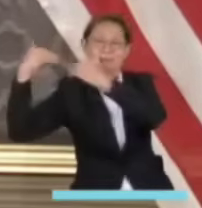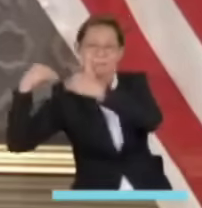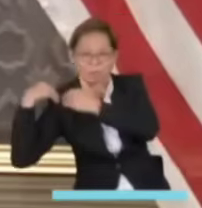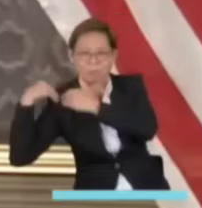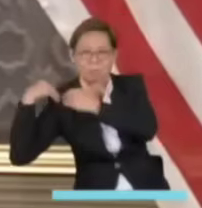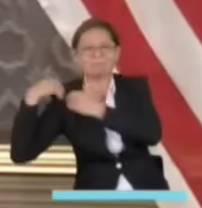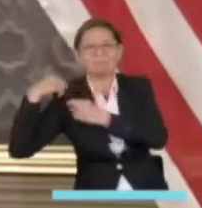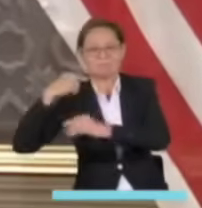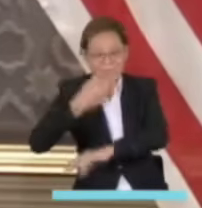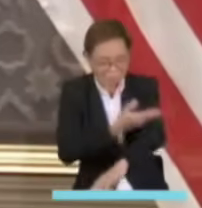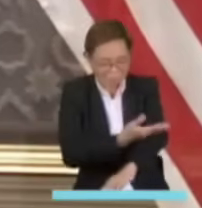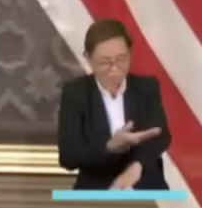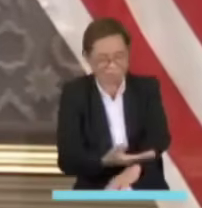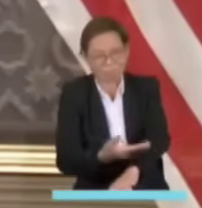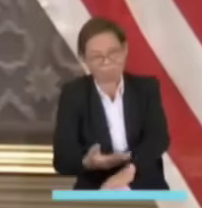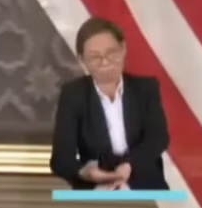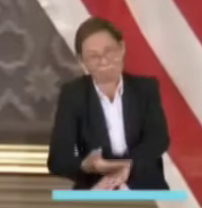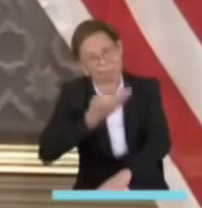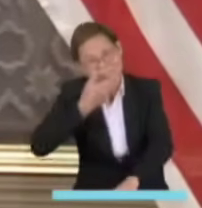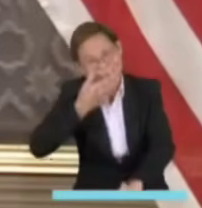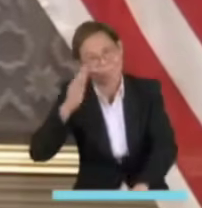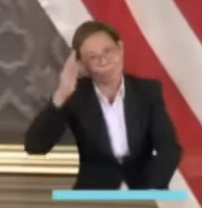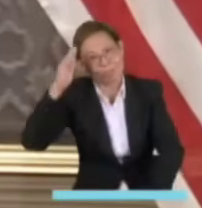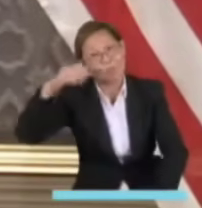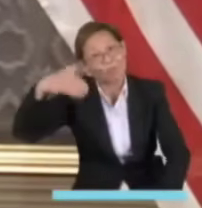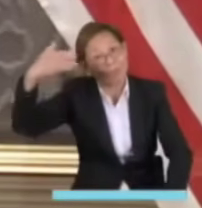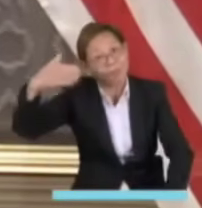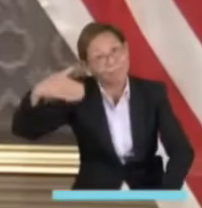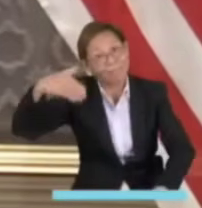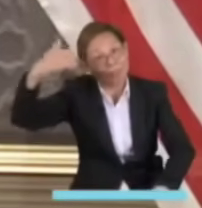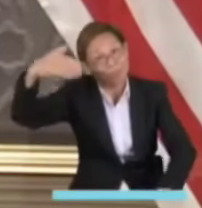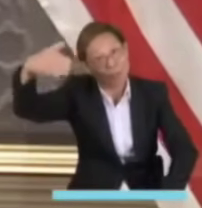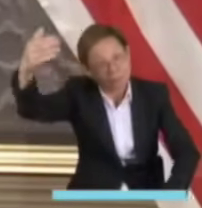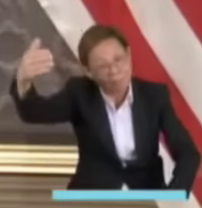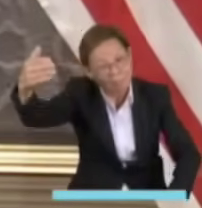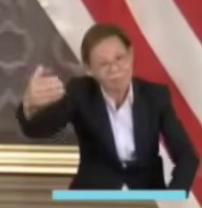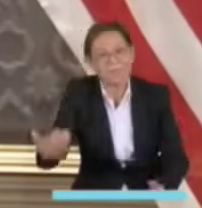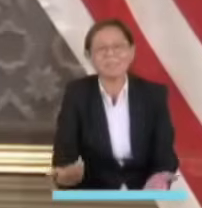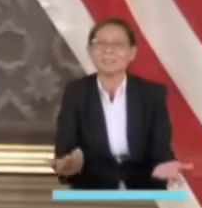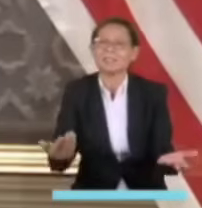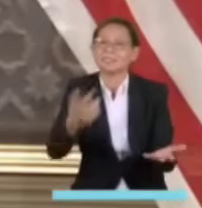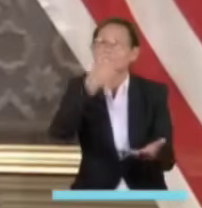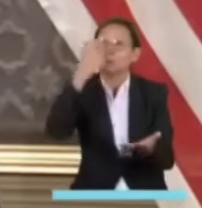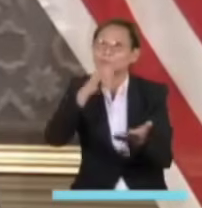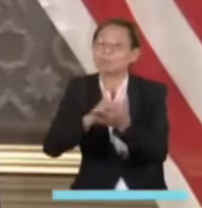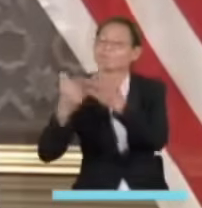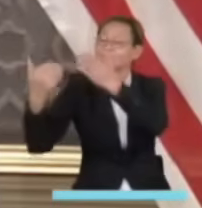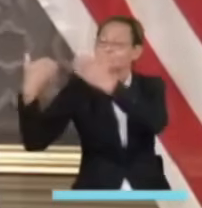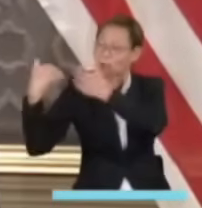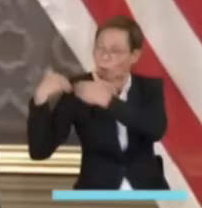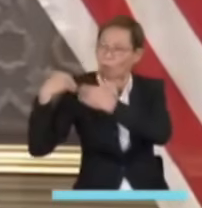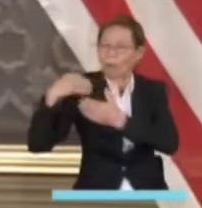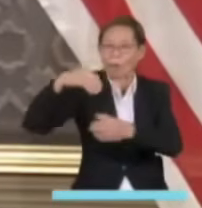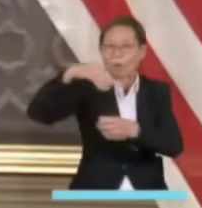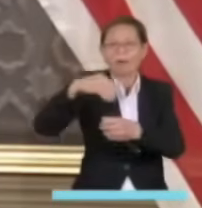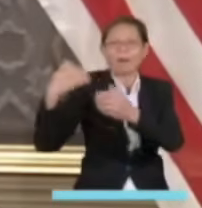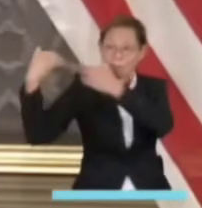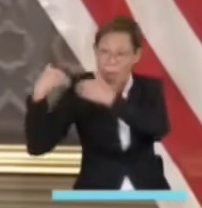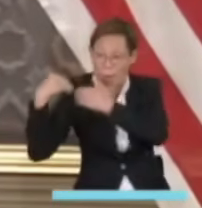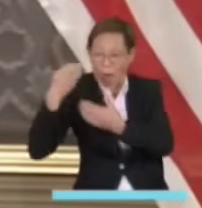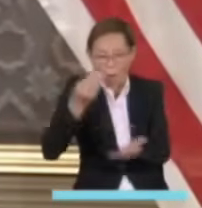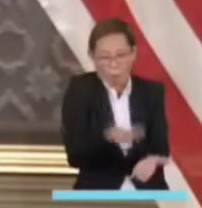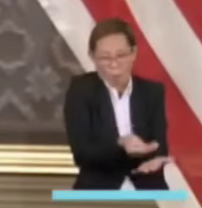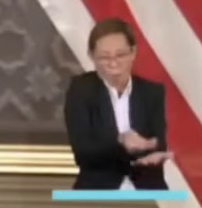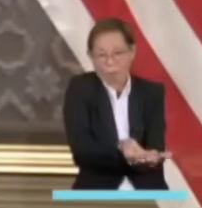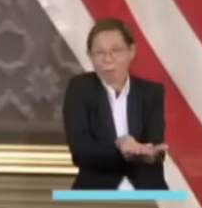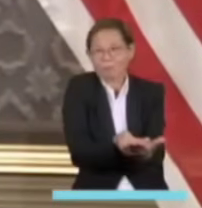membebankan generasi berikut. Ya? Jadi sebab itu pertanggungjawaban dalam fiskal atau kewangan